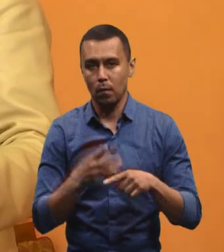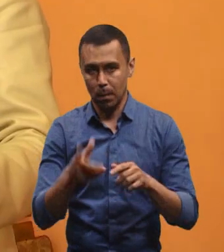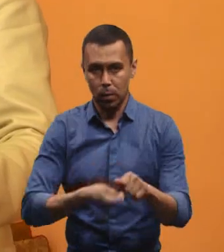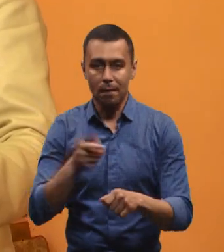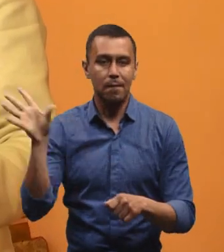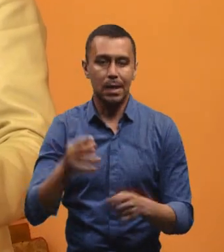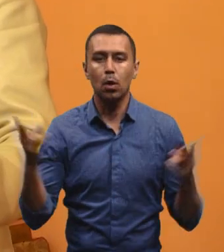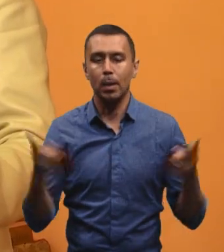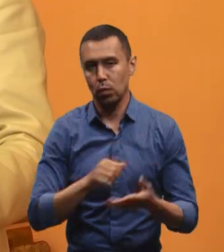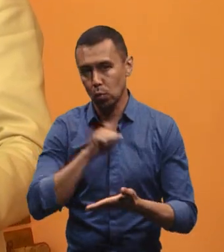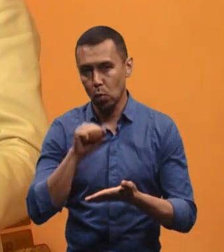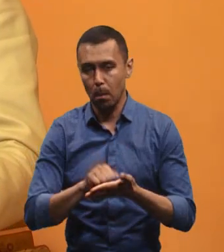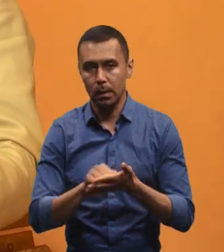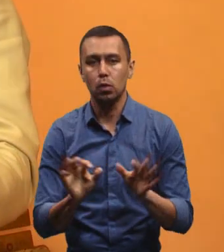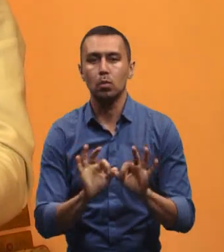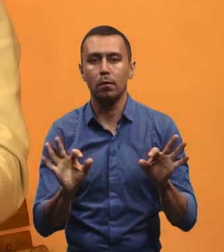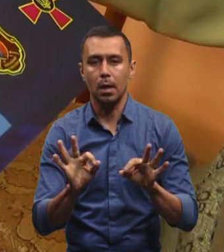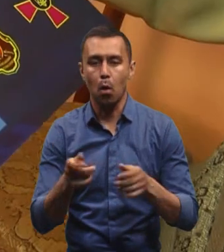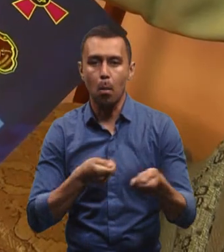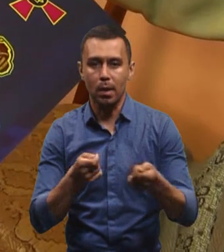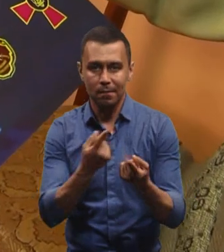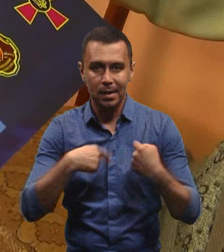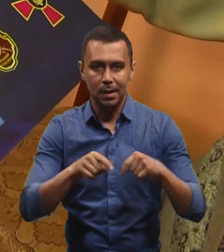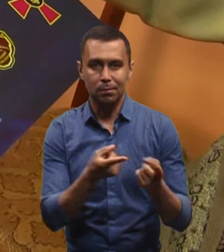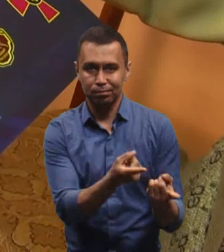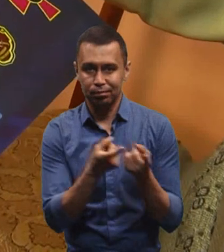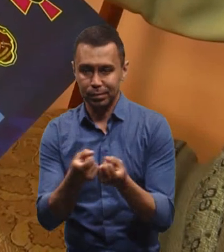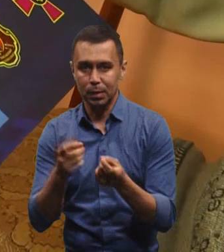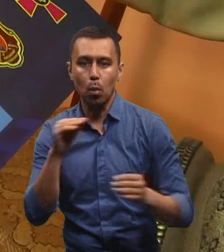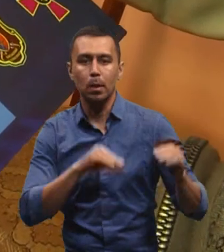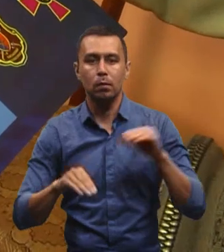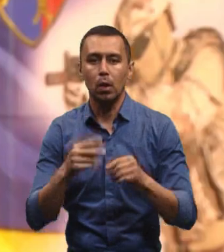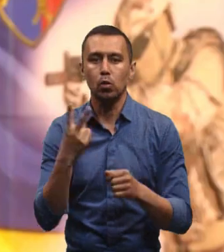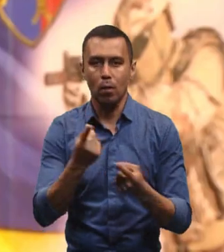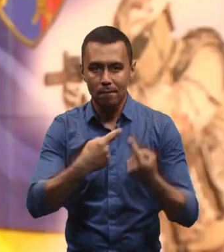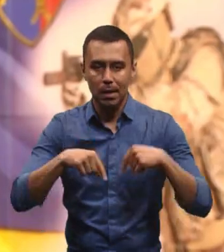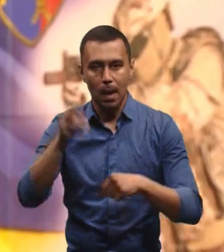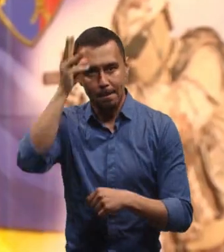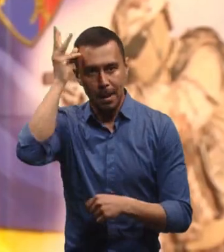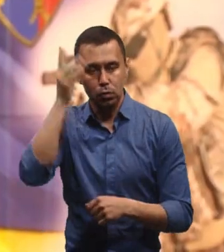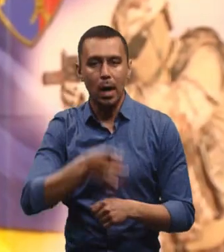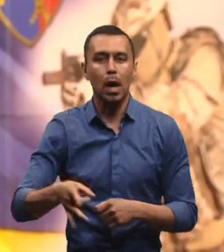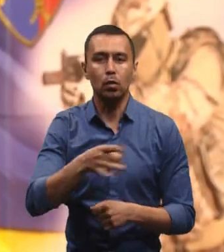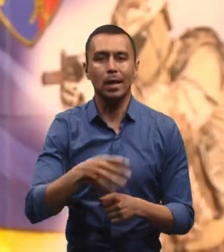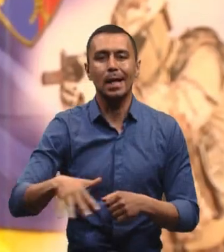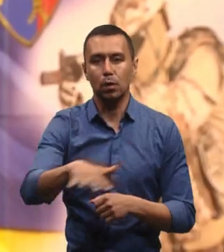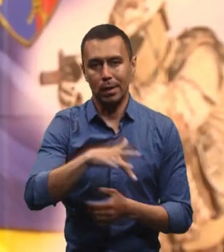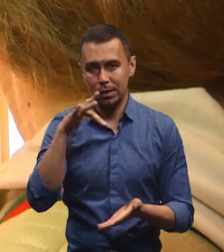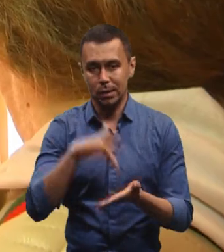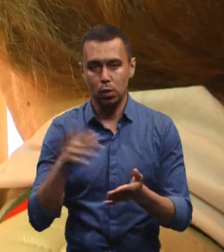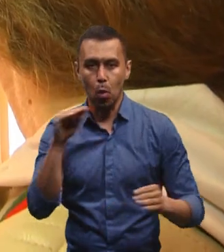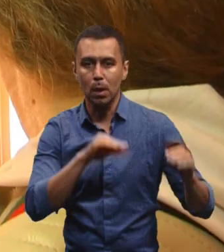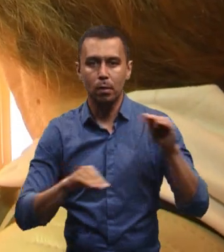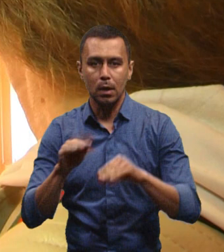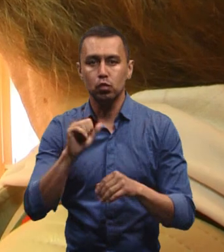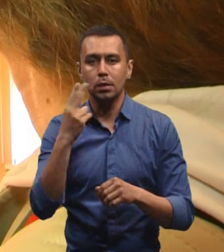подала всі необхідні документи, розповідає оператор відділення рекрутингу та комплектування 2-го відділу Хмельницького районного територіального центру